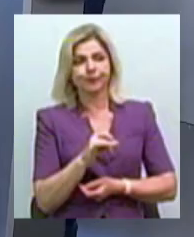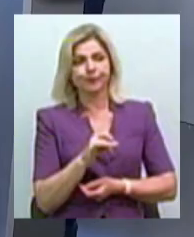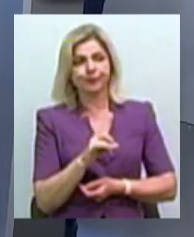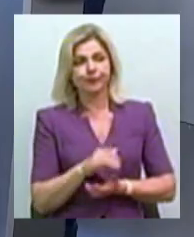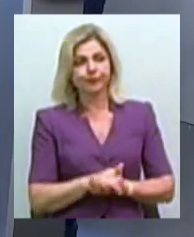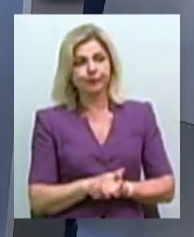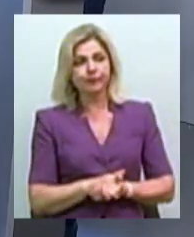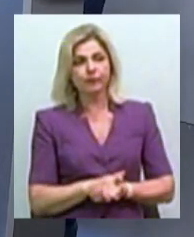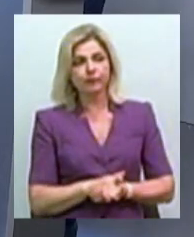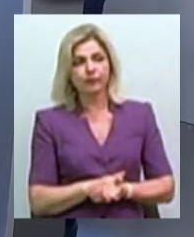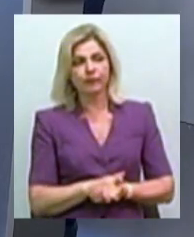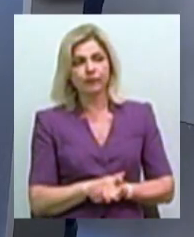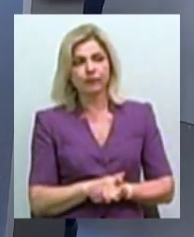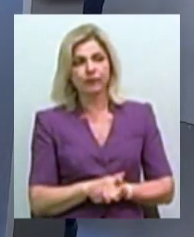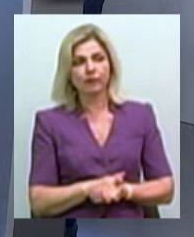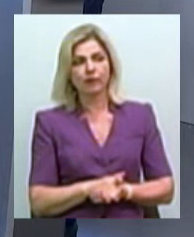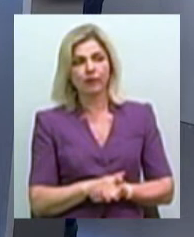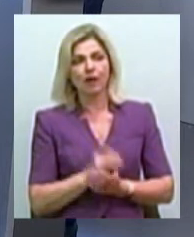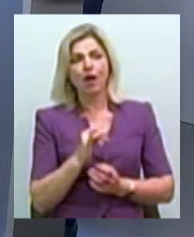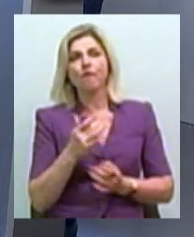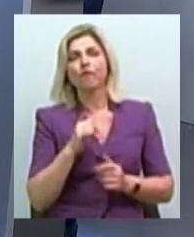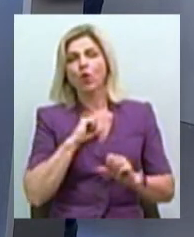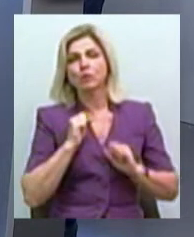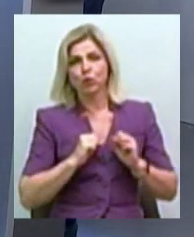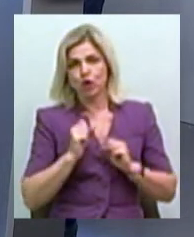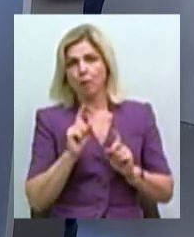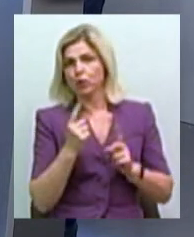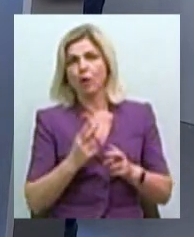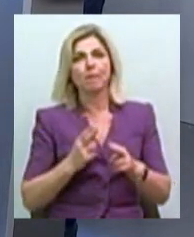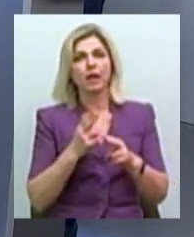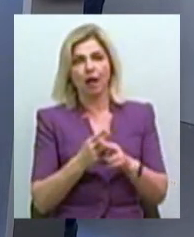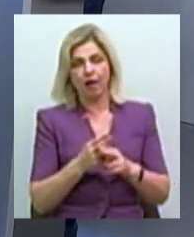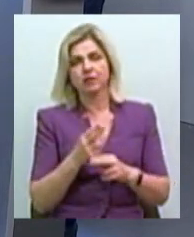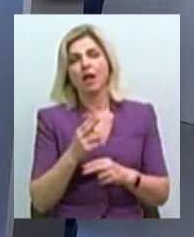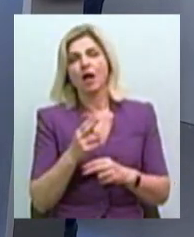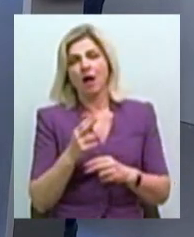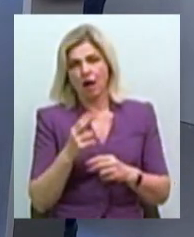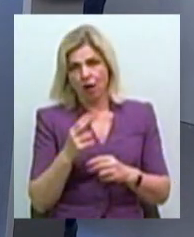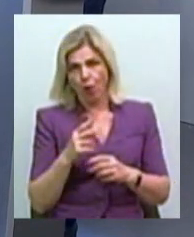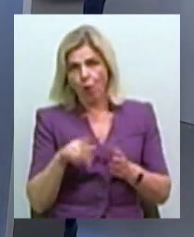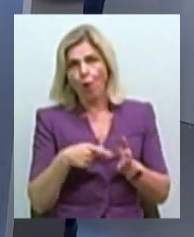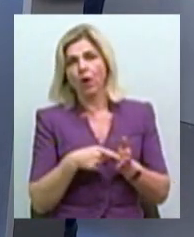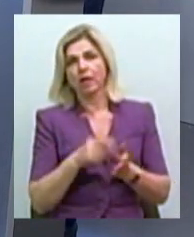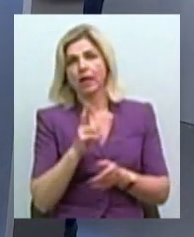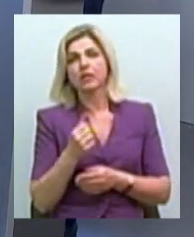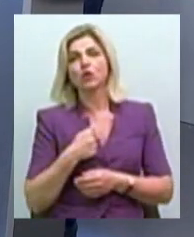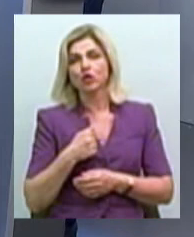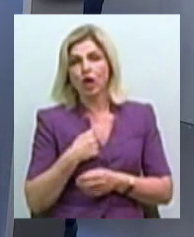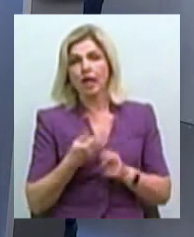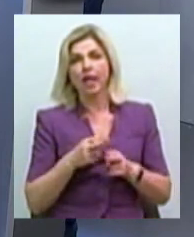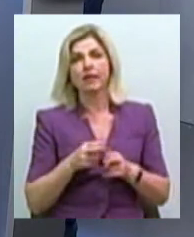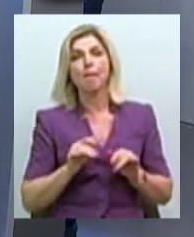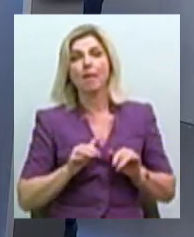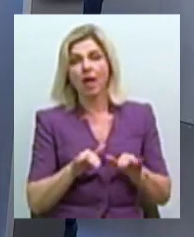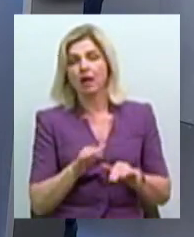этих постах, возмущались, почему мы перекрываем город для въезда больше грузов. Там, ну, к сожалению, эти меры не приводят к